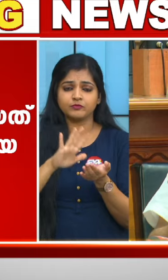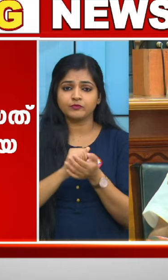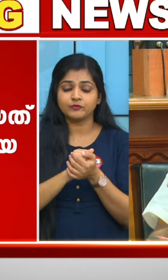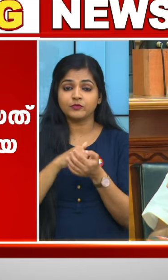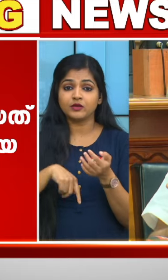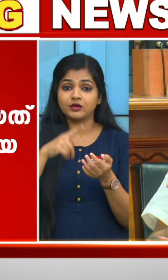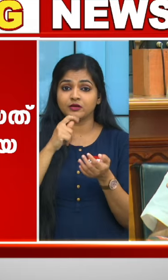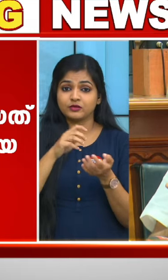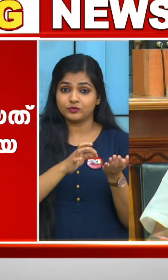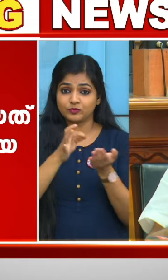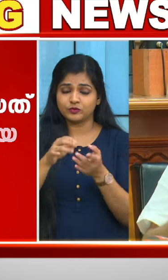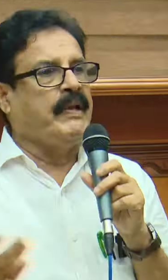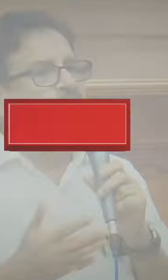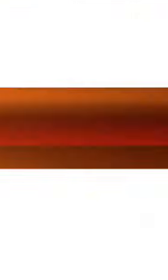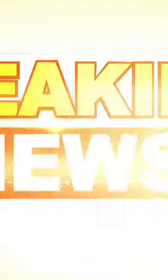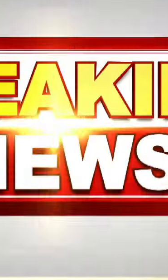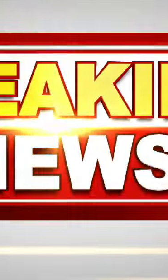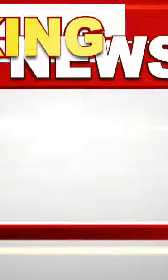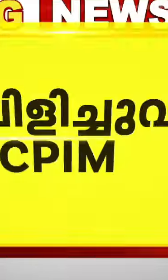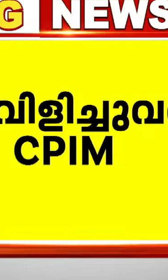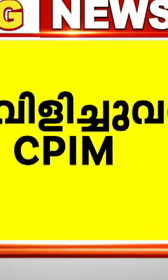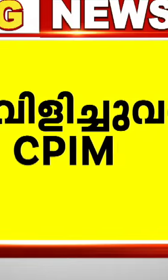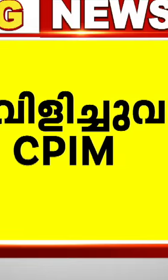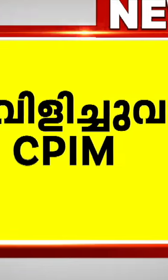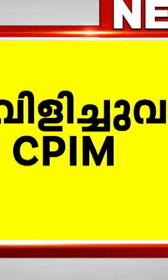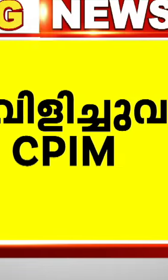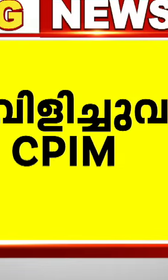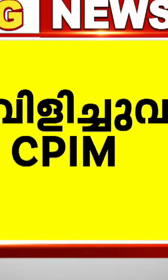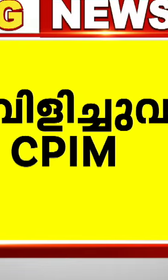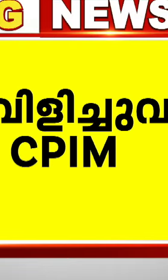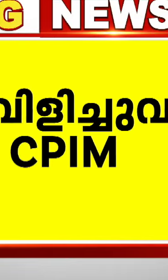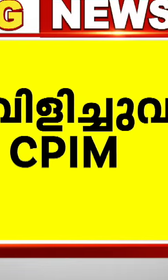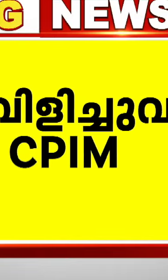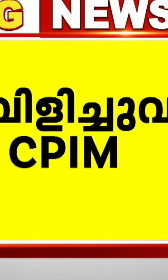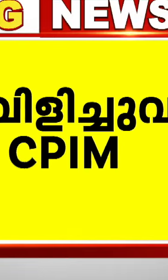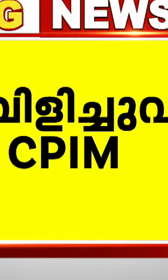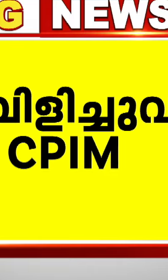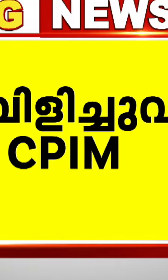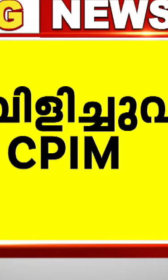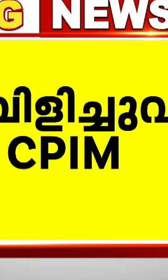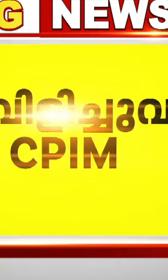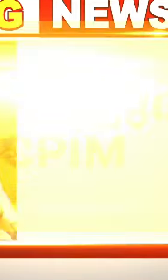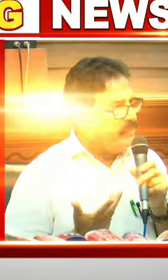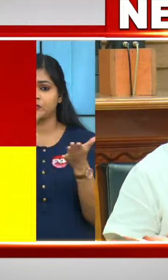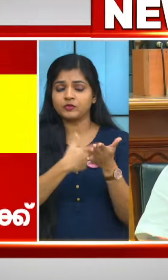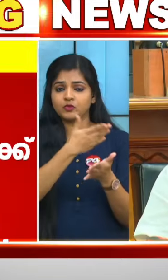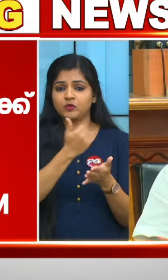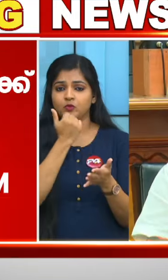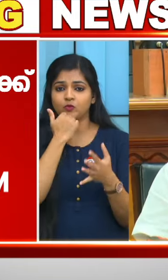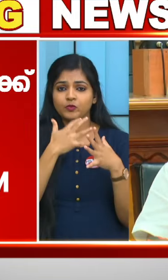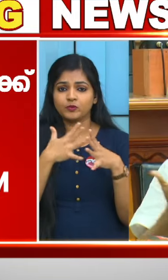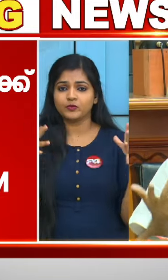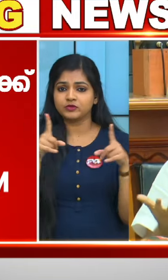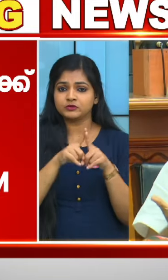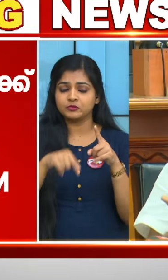അത് ജനങ്ങളുടെ ഇടയിൽ വലിയൊരു തെറ്റ് ഞാൻ ചെയ്തതുപോലെ കാണിച്ചു. മറ്റൊന്ന്,